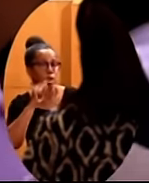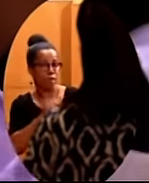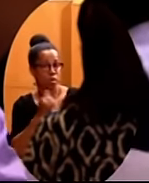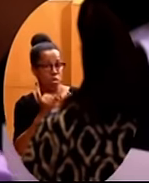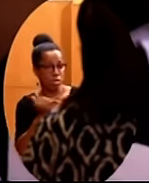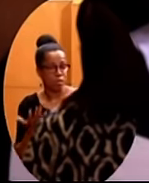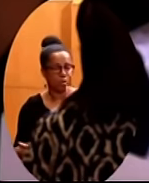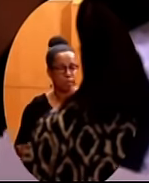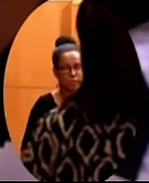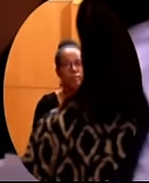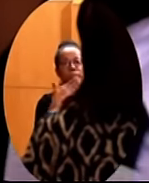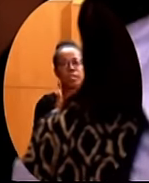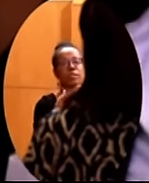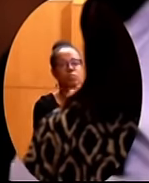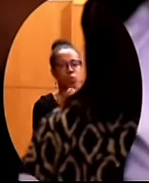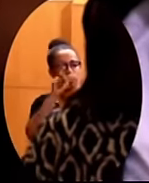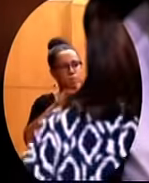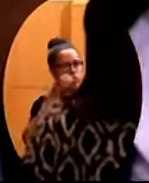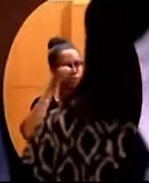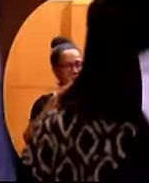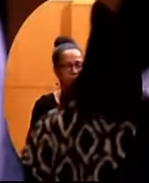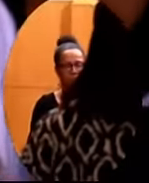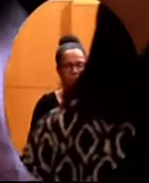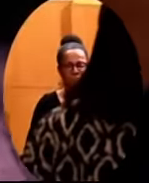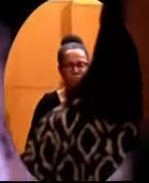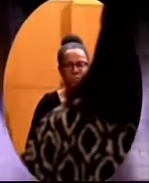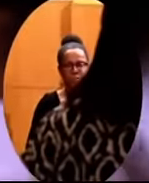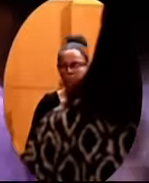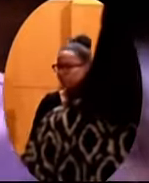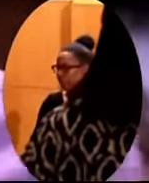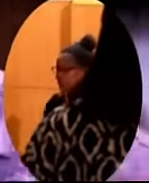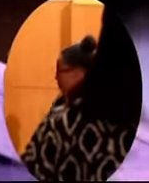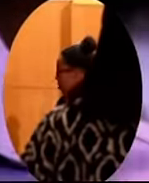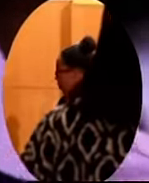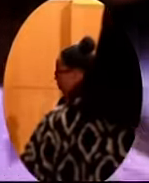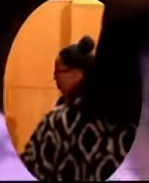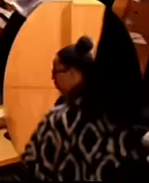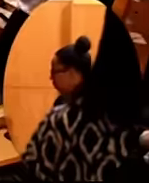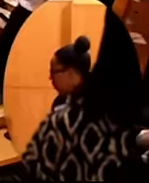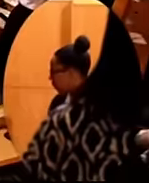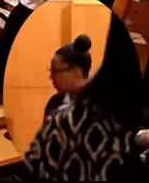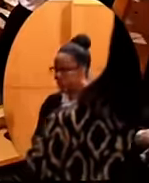i merci beaucoup monci chamade à bientôt